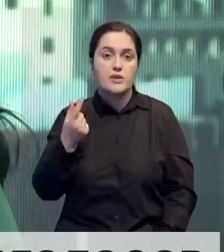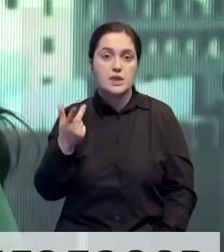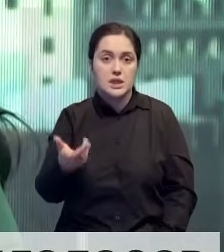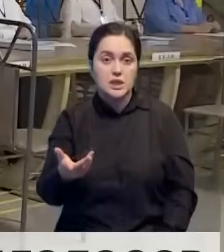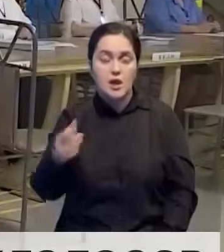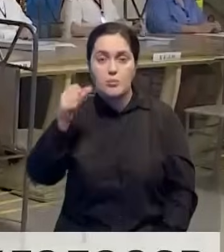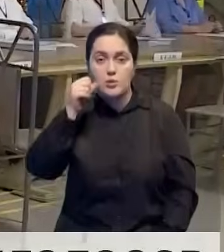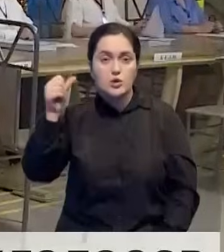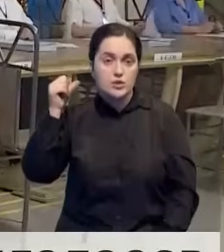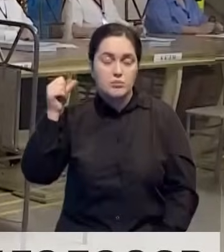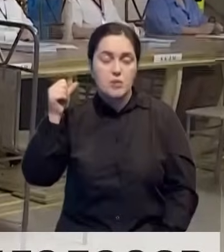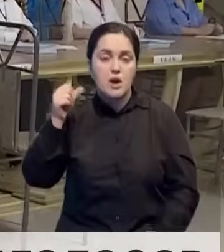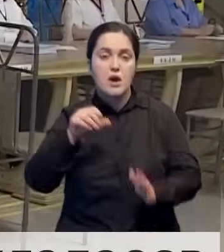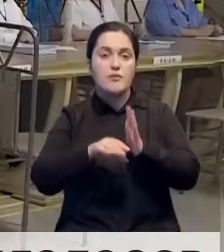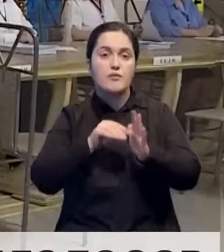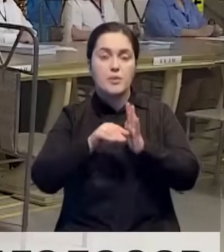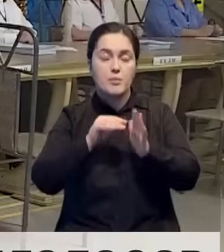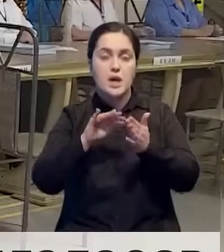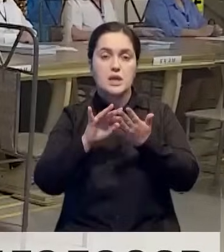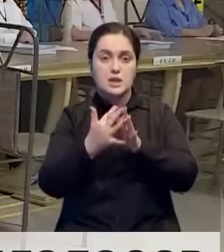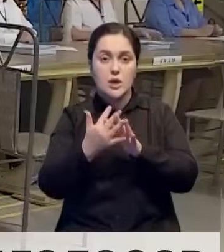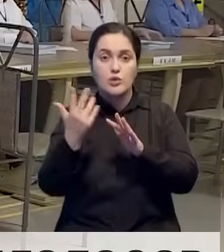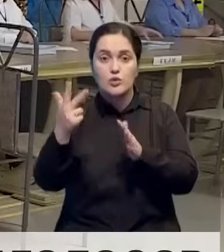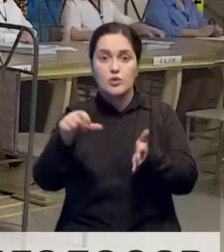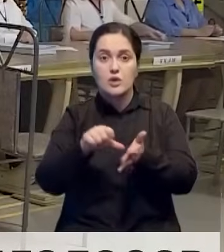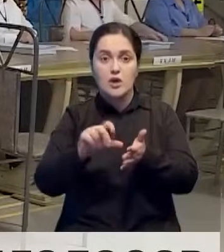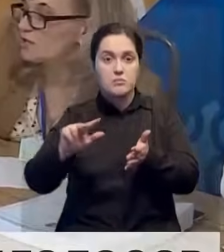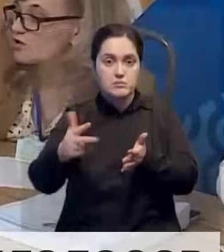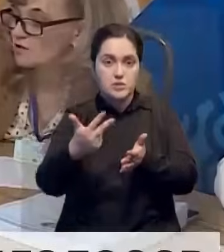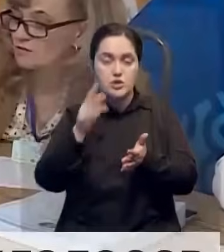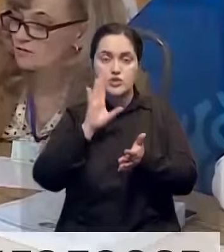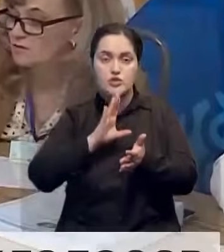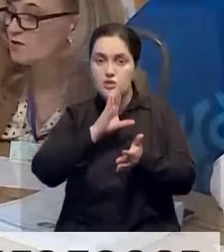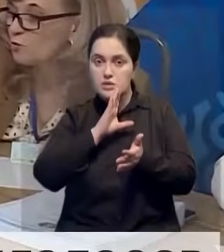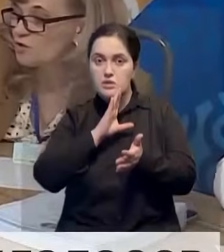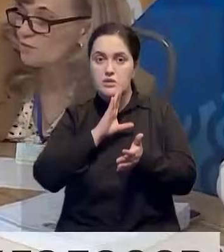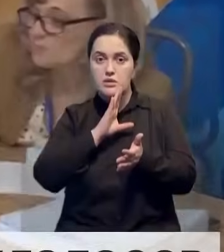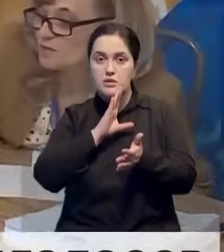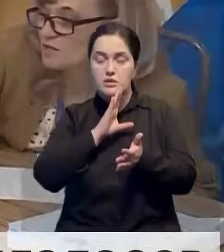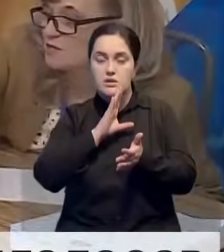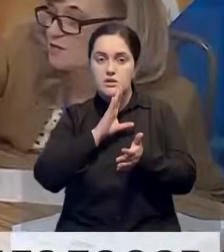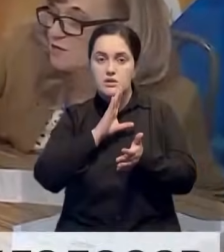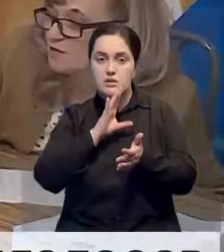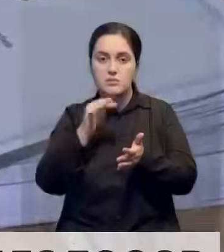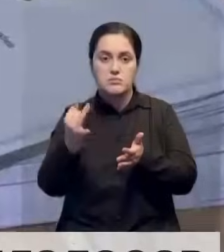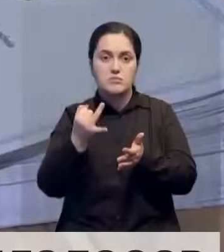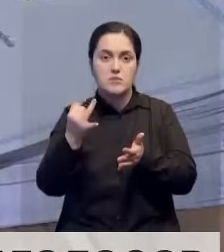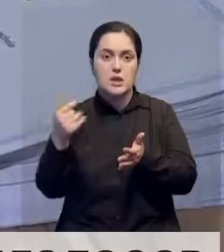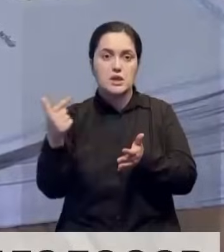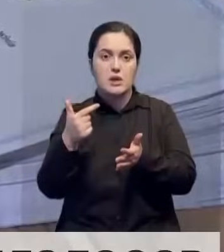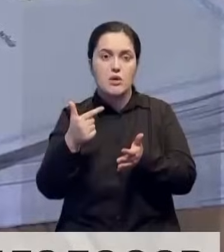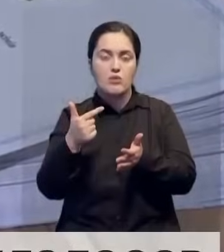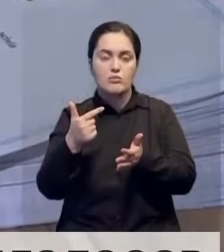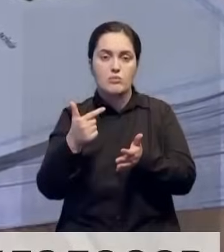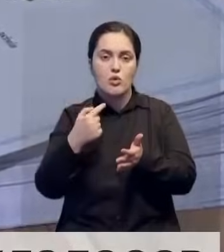в прошлом году на выборах сел из 3 кандидатов все 3 были женщины. И довольно высокий интерес как раз-таки граждане проявили